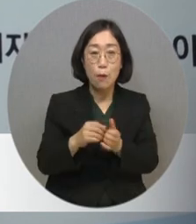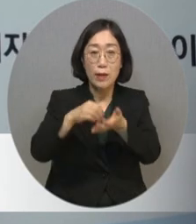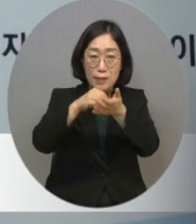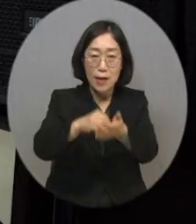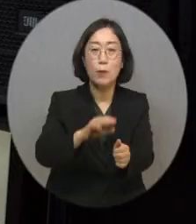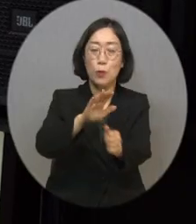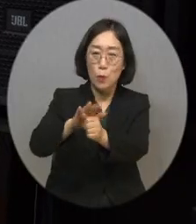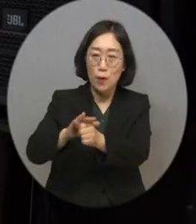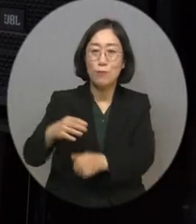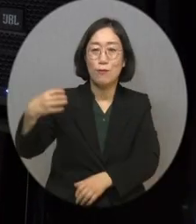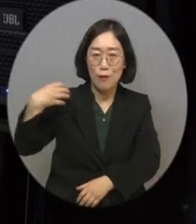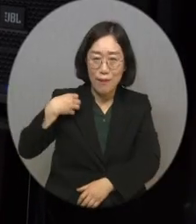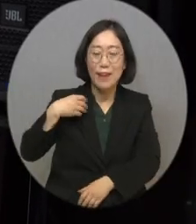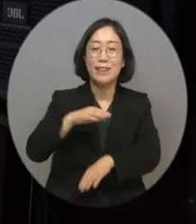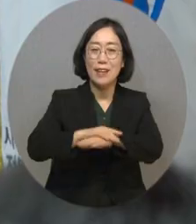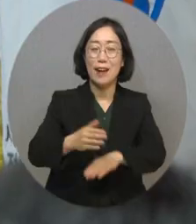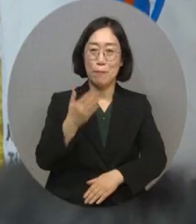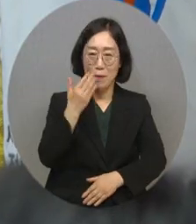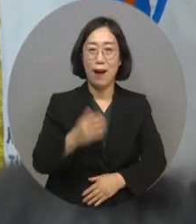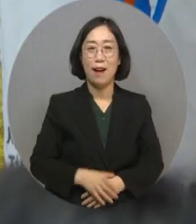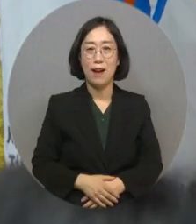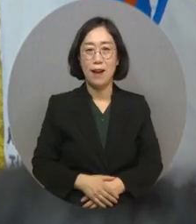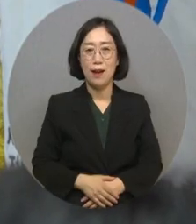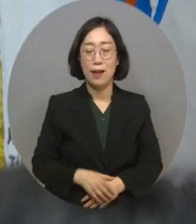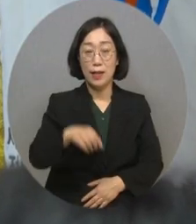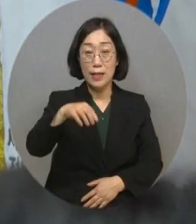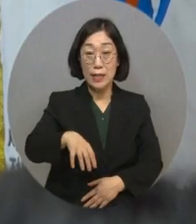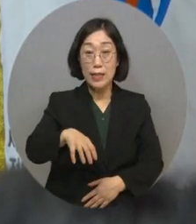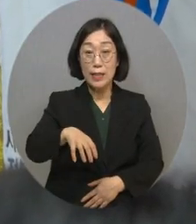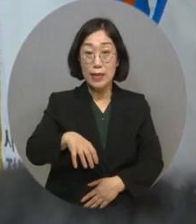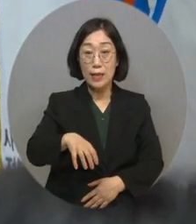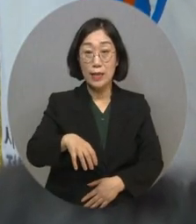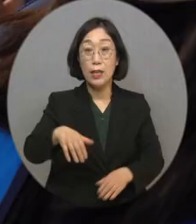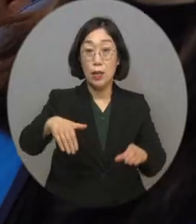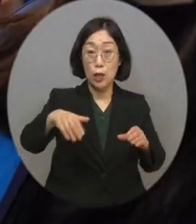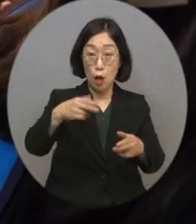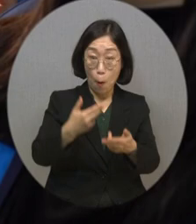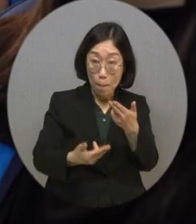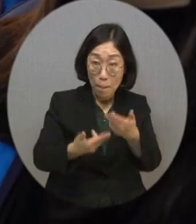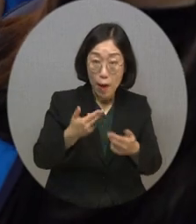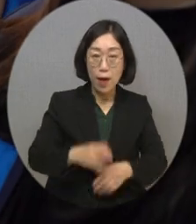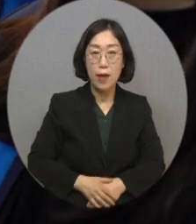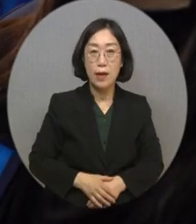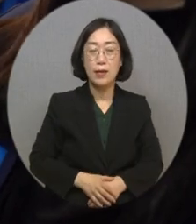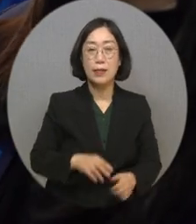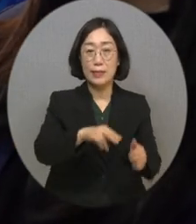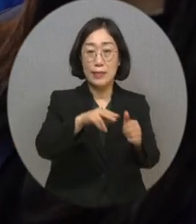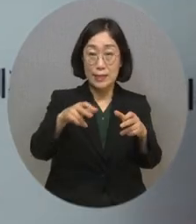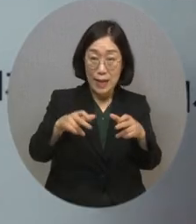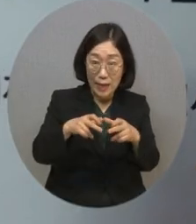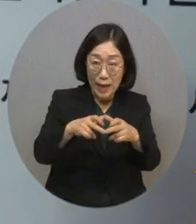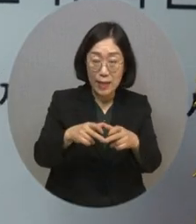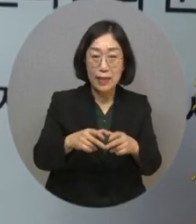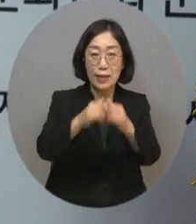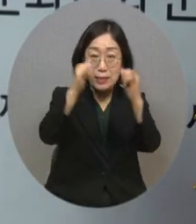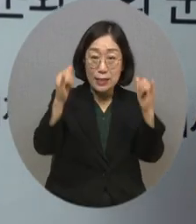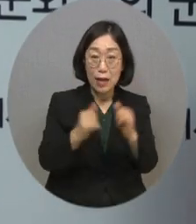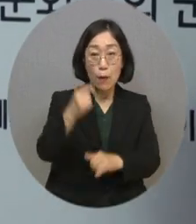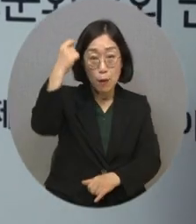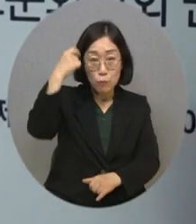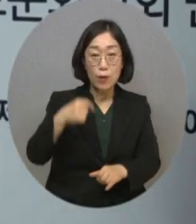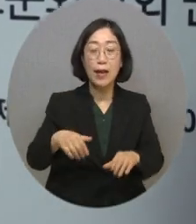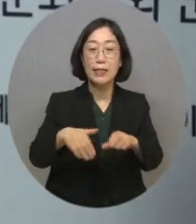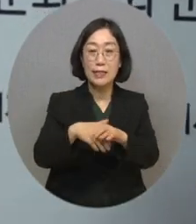믿습니다. 사단법인 전북장애인정보문화협회는 장애인의 사회인식 개선과 문화 역량 강화를 통한 삶의 질 강화를